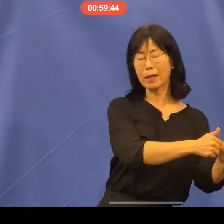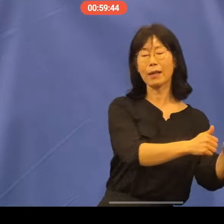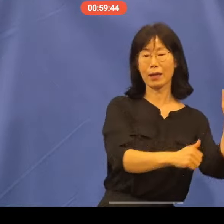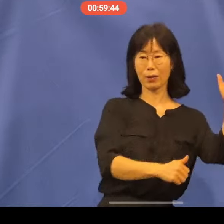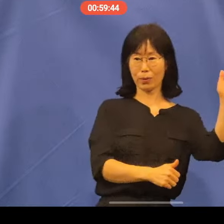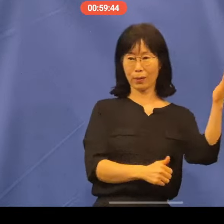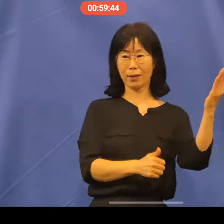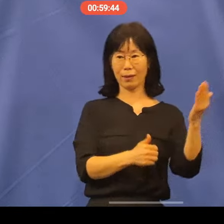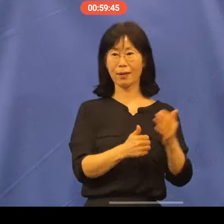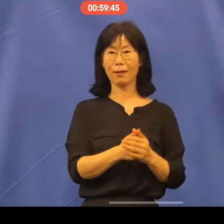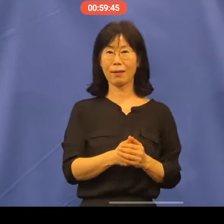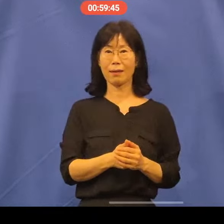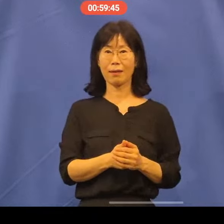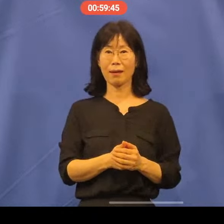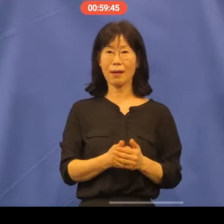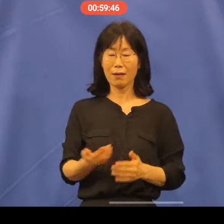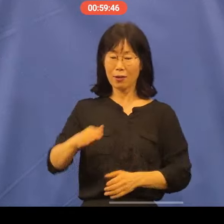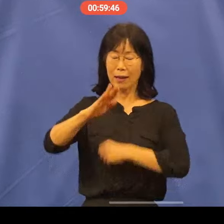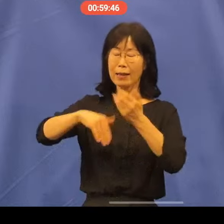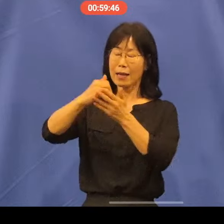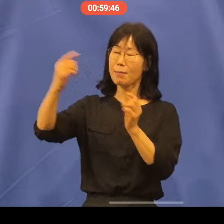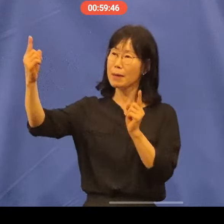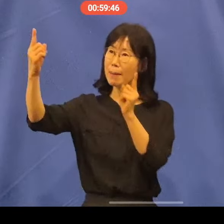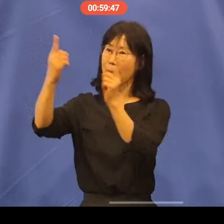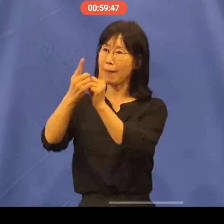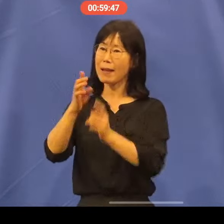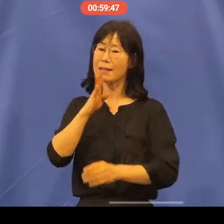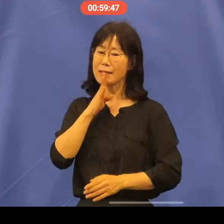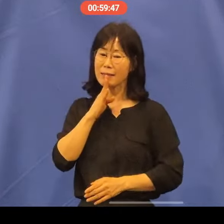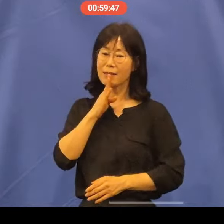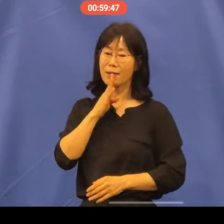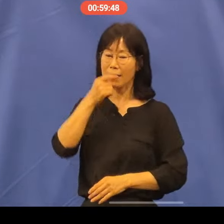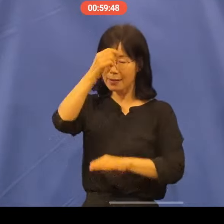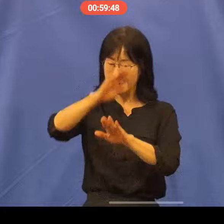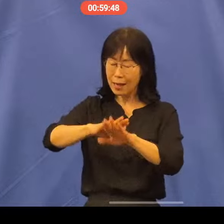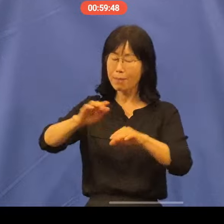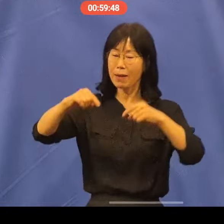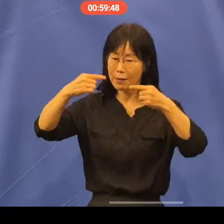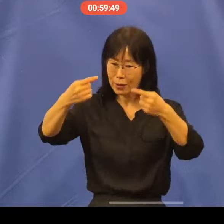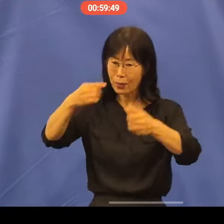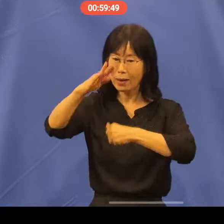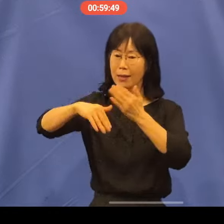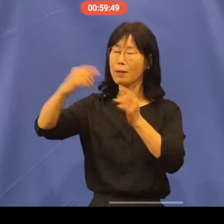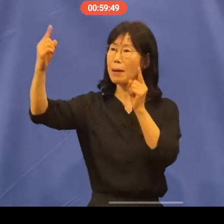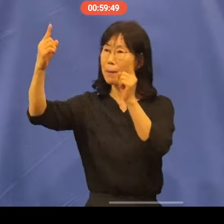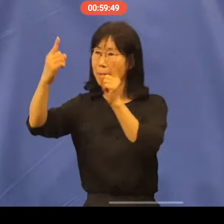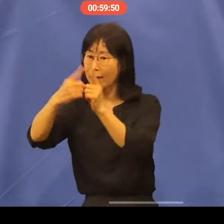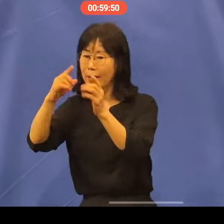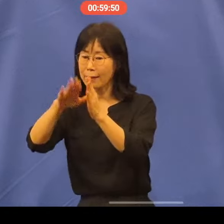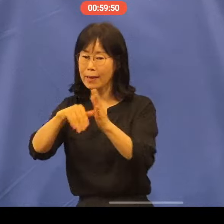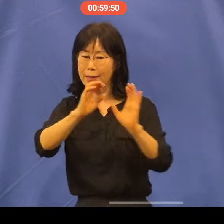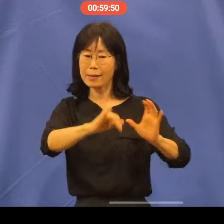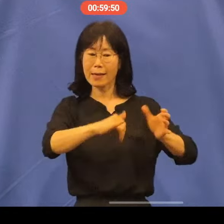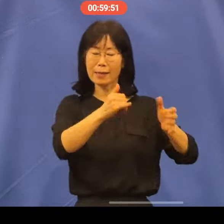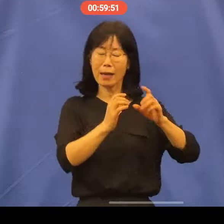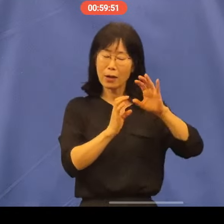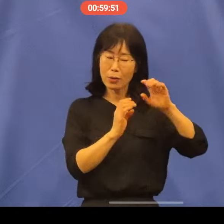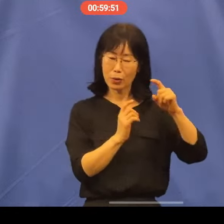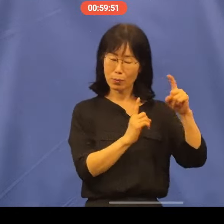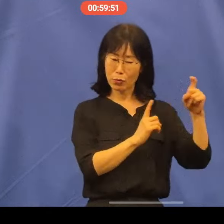당하면 모든 것으로부터 자유로워져요. 그런데 그분에게 집중하지 않고 예배자가 되지 않으면 어때요? 세상